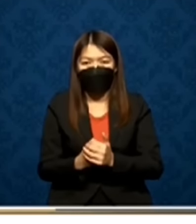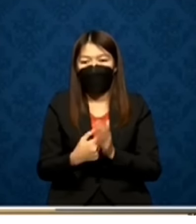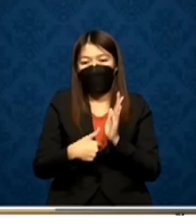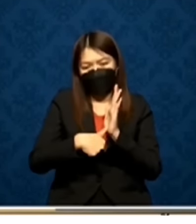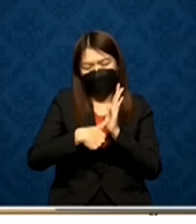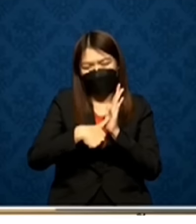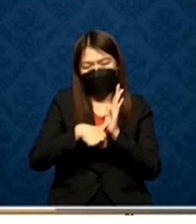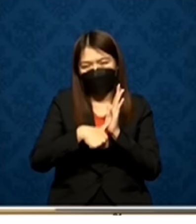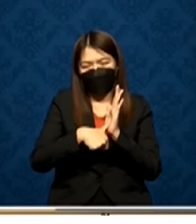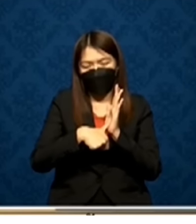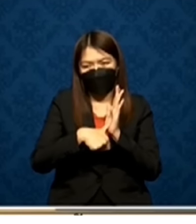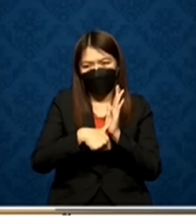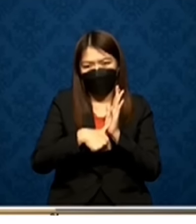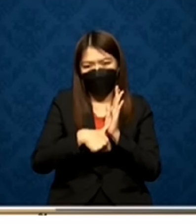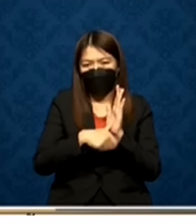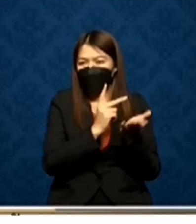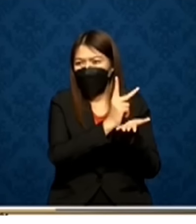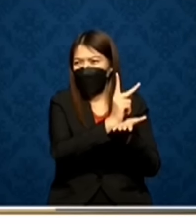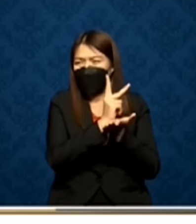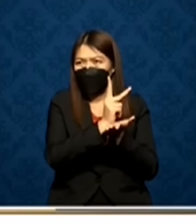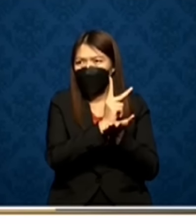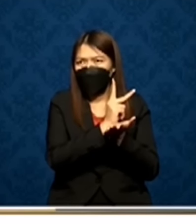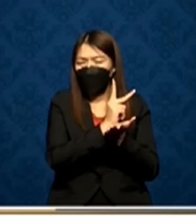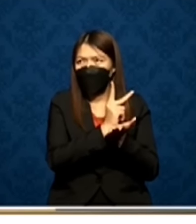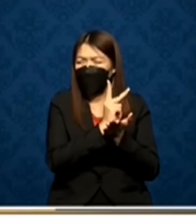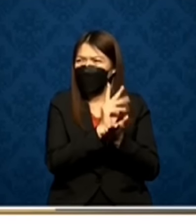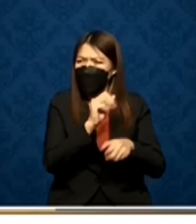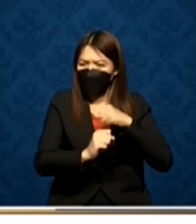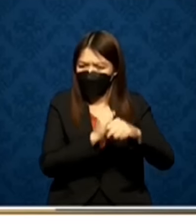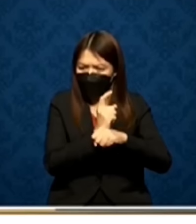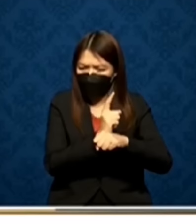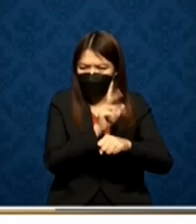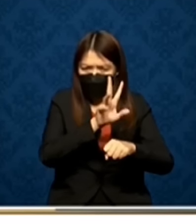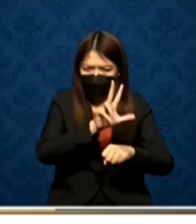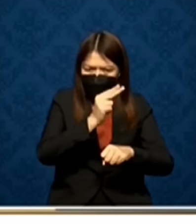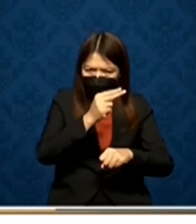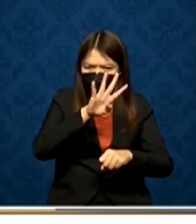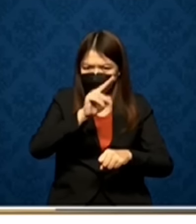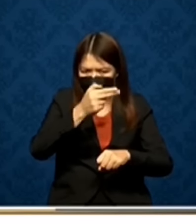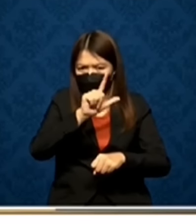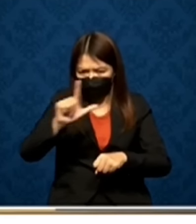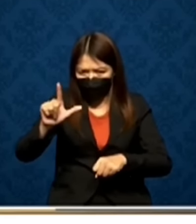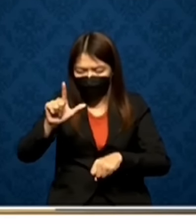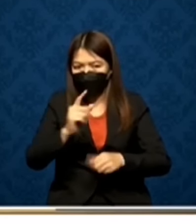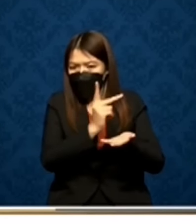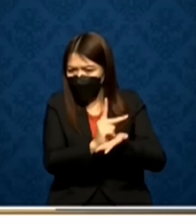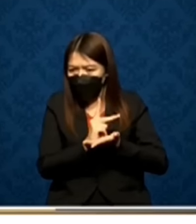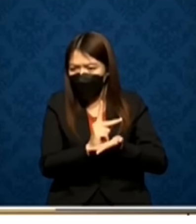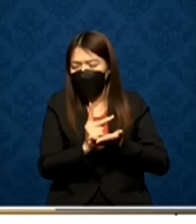อยู่กู้เข้ามาก็ปีละ 30,000 40,000 ล้านตลอดแล้วก็มีสินทรัพย์อ